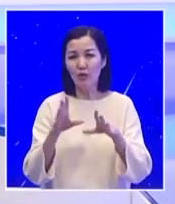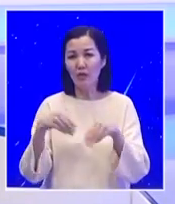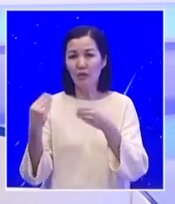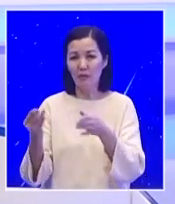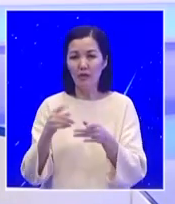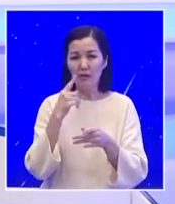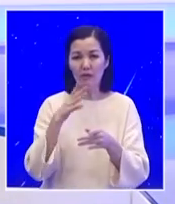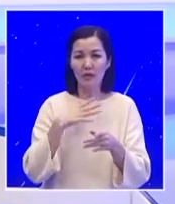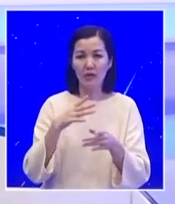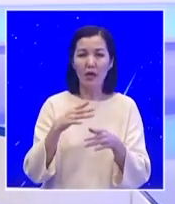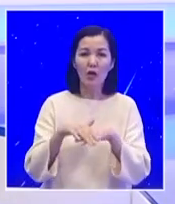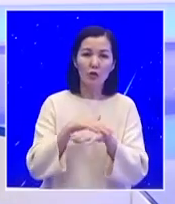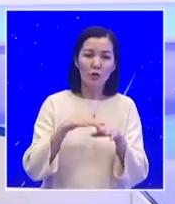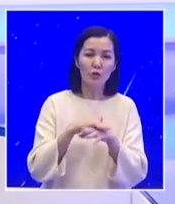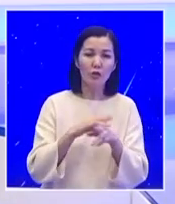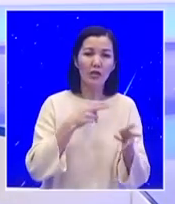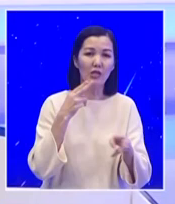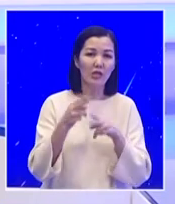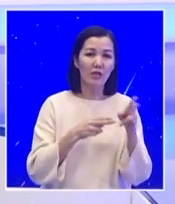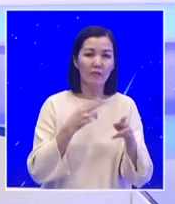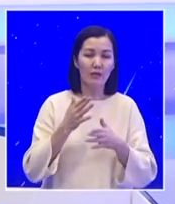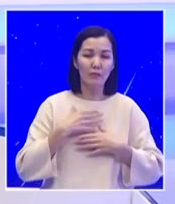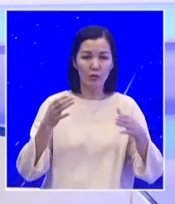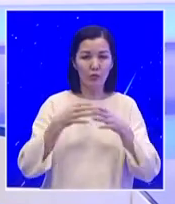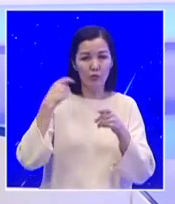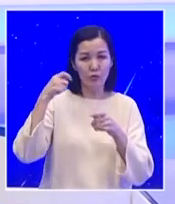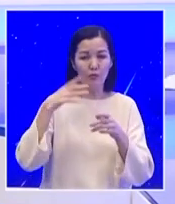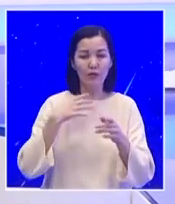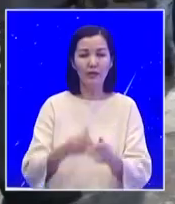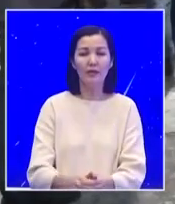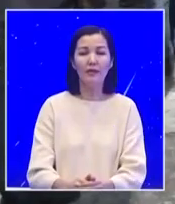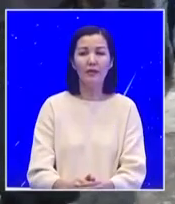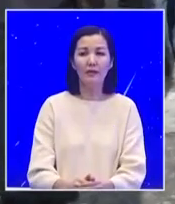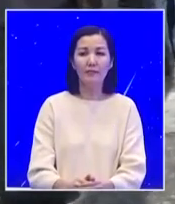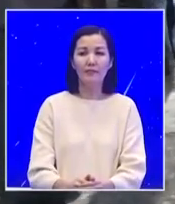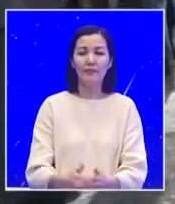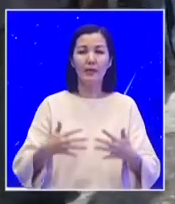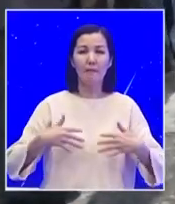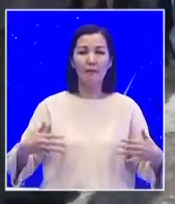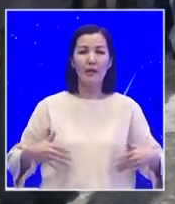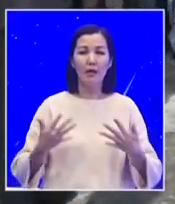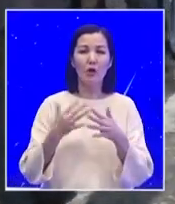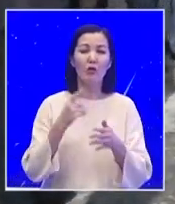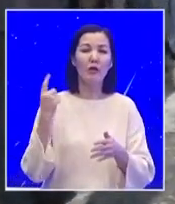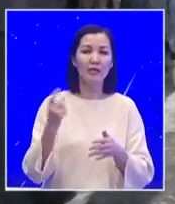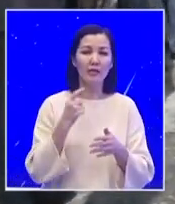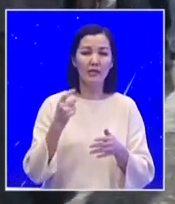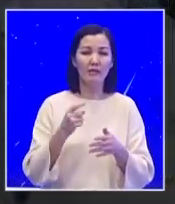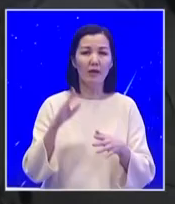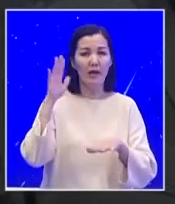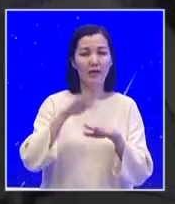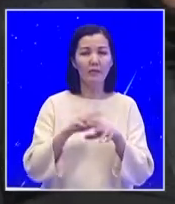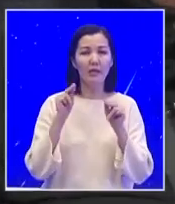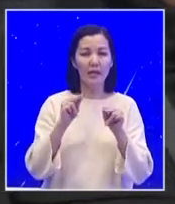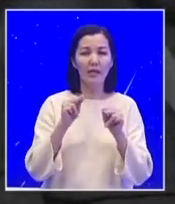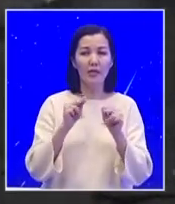берді деп отыр. Тұрғындардың жанайқайын тілшімізде тыңдап қайтты. Мал асырап, жан бағып отырған шаруалар аудан әкімінен әділдік